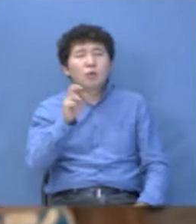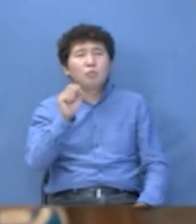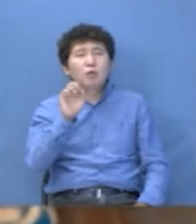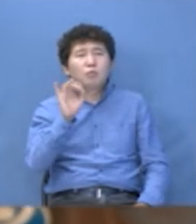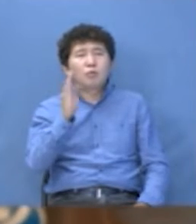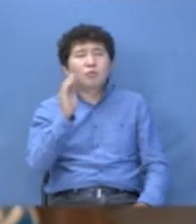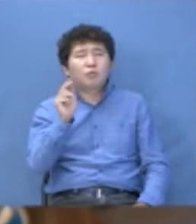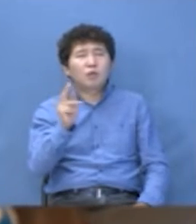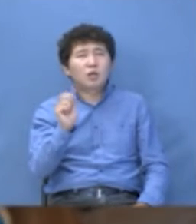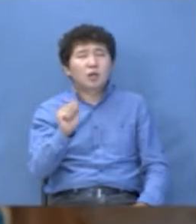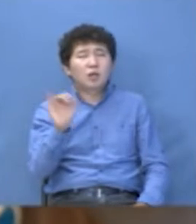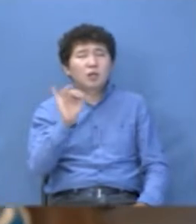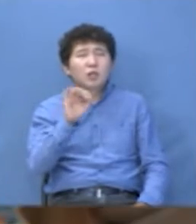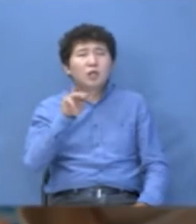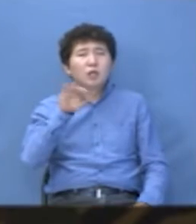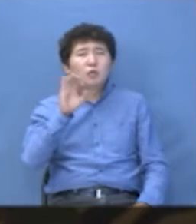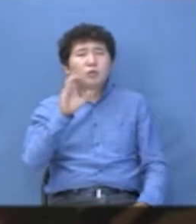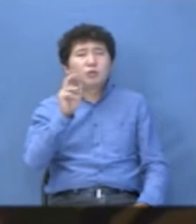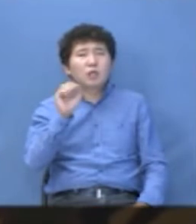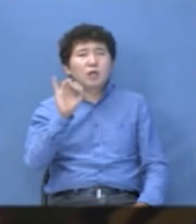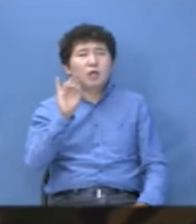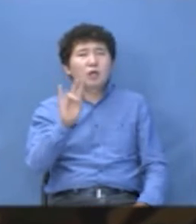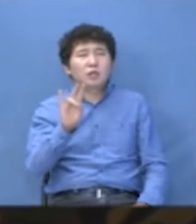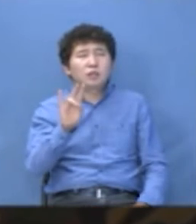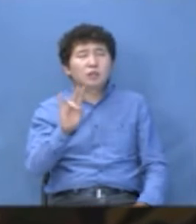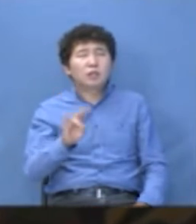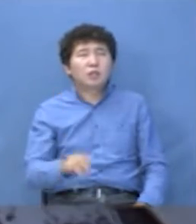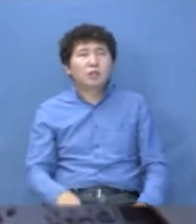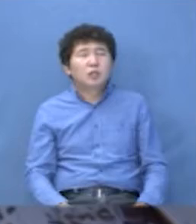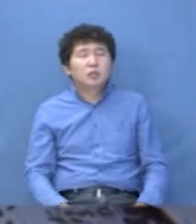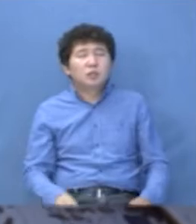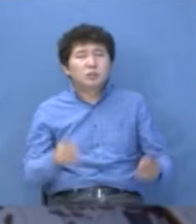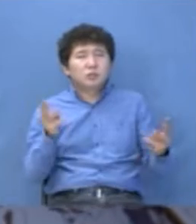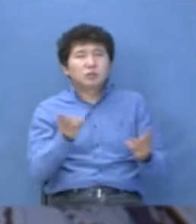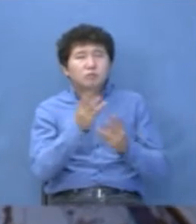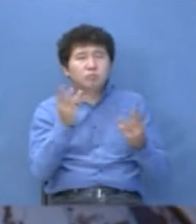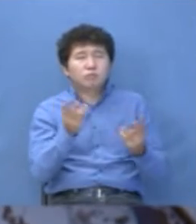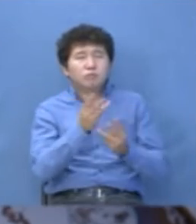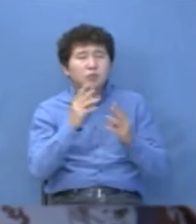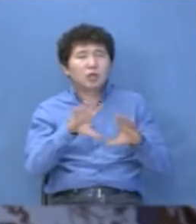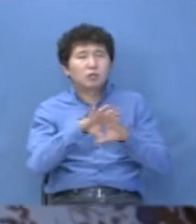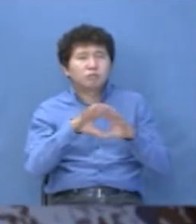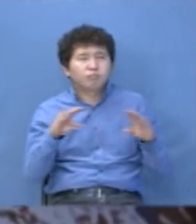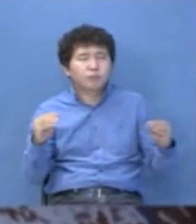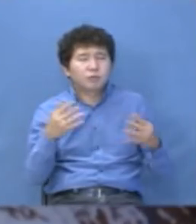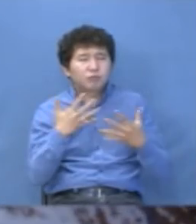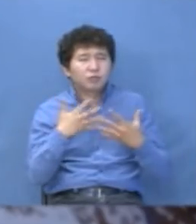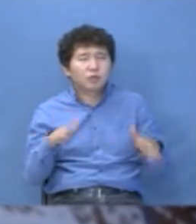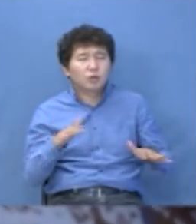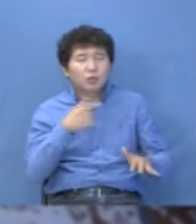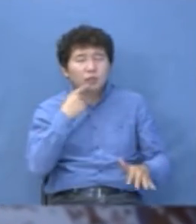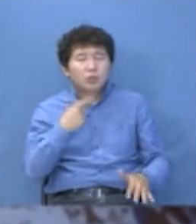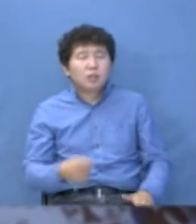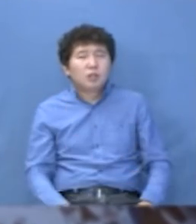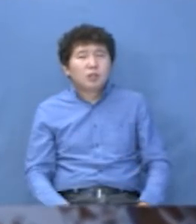және Төсқайын ауылдық округінің аумағындағы қызыл жалының бетін қайтарды. Бұған Шығыс Қазақстан облысы төтенше жағдайлар департаменті